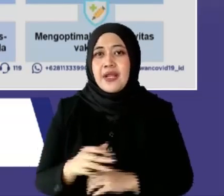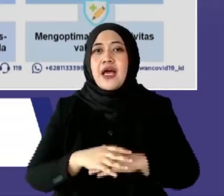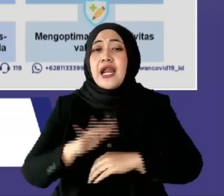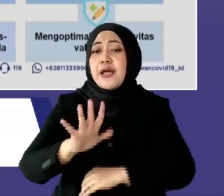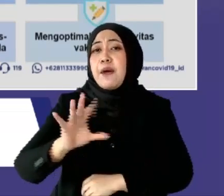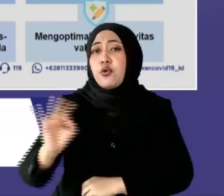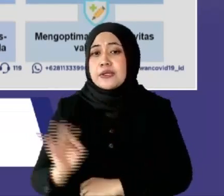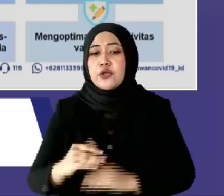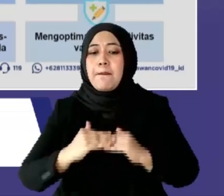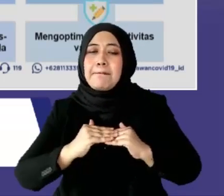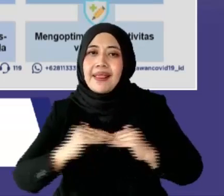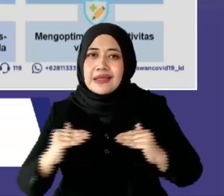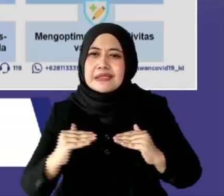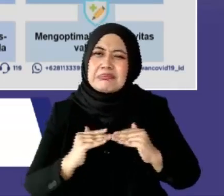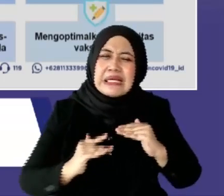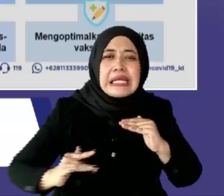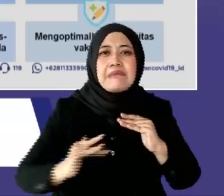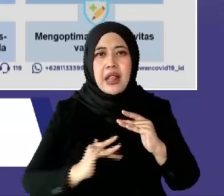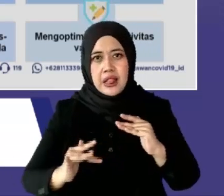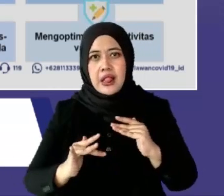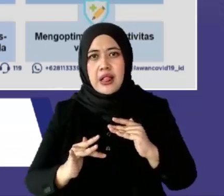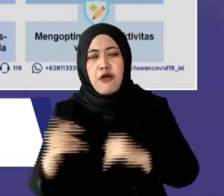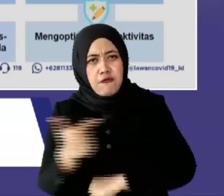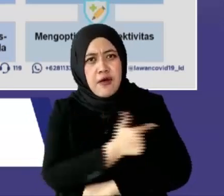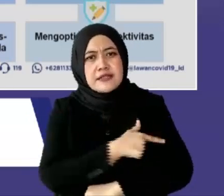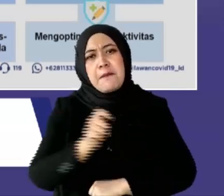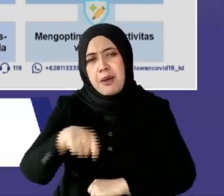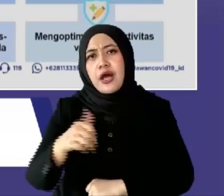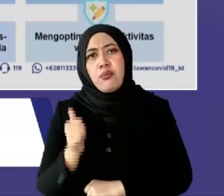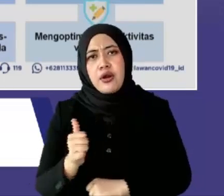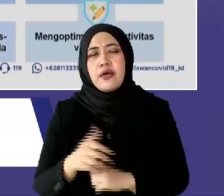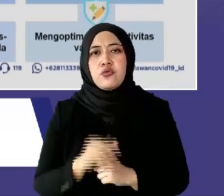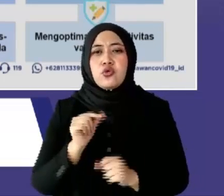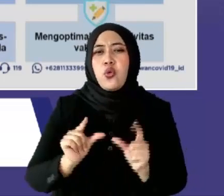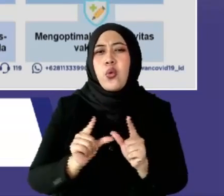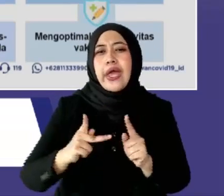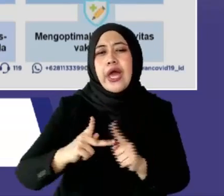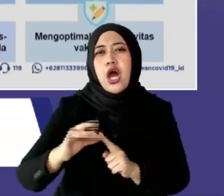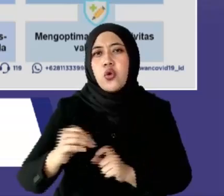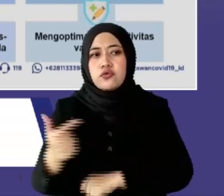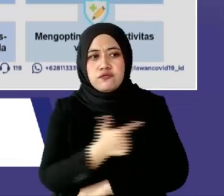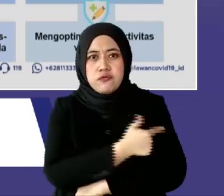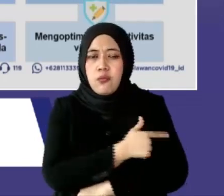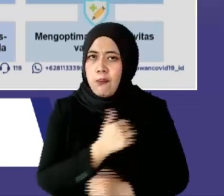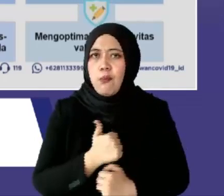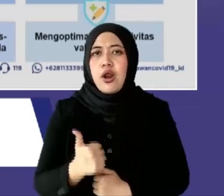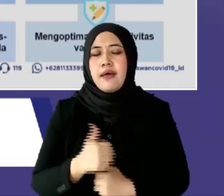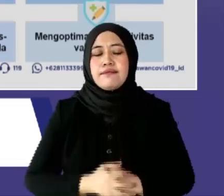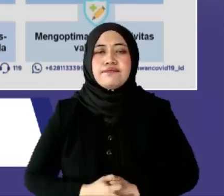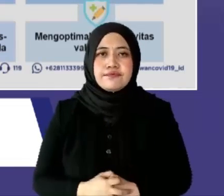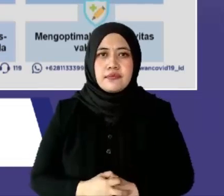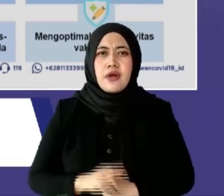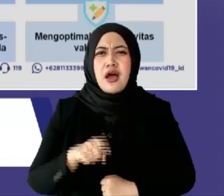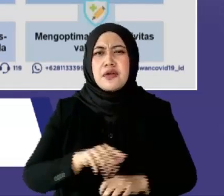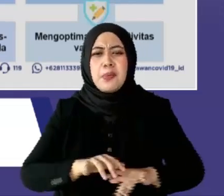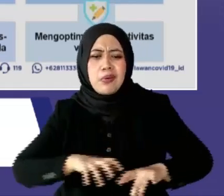ambang batas minimal efikasi yang ditolerir oleh WHO untuk sebuah produk vaksin yang layak. Bahkan